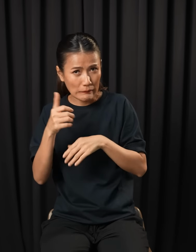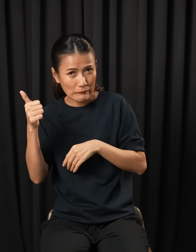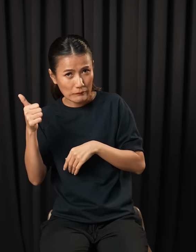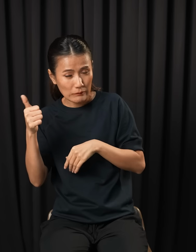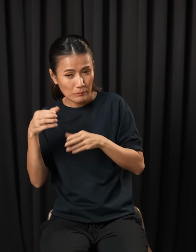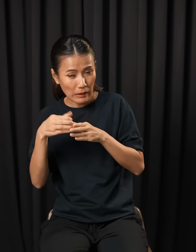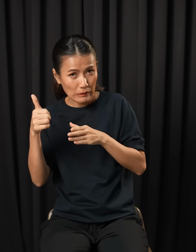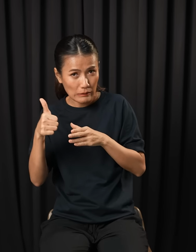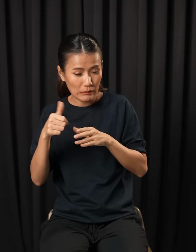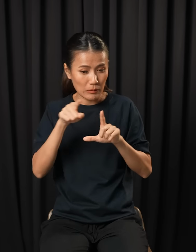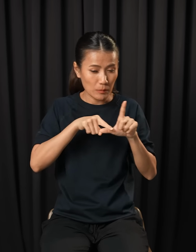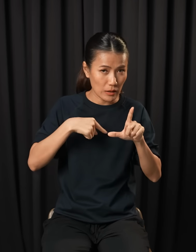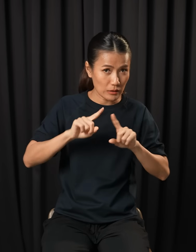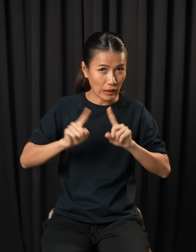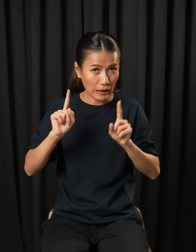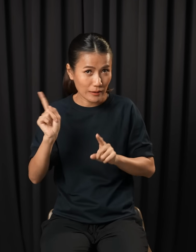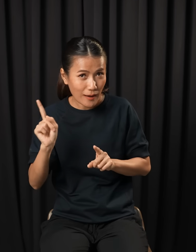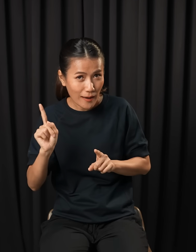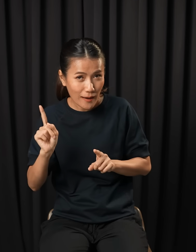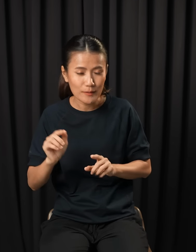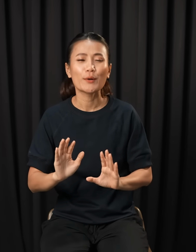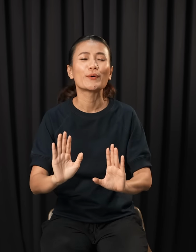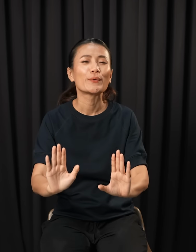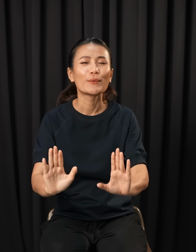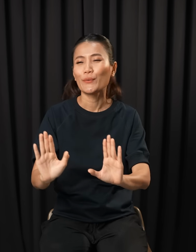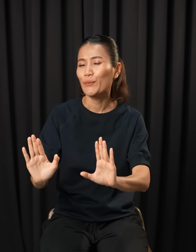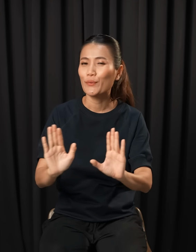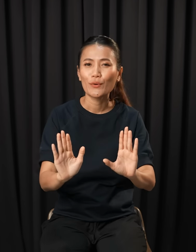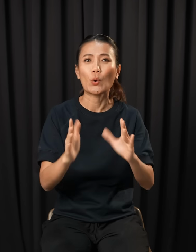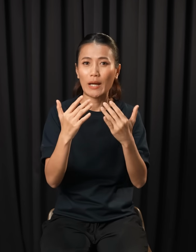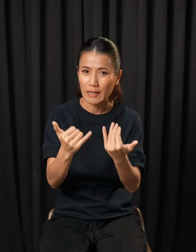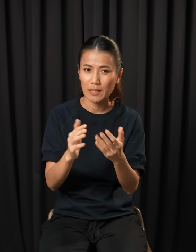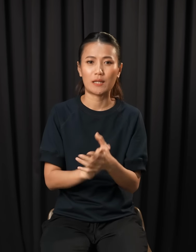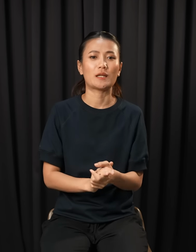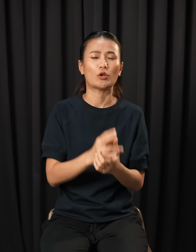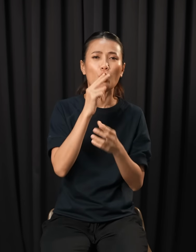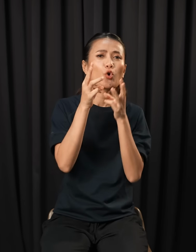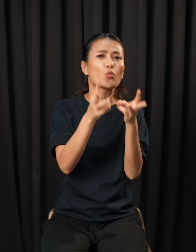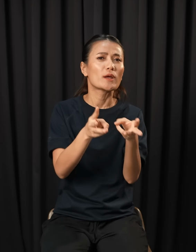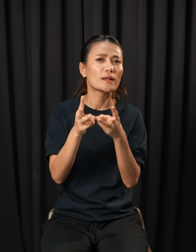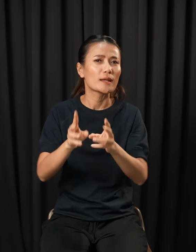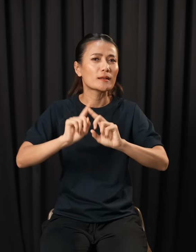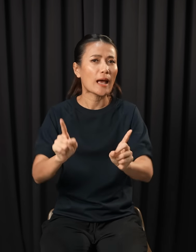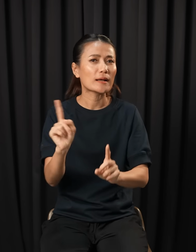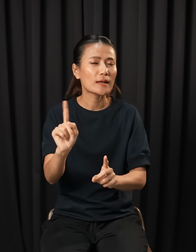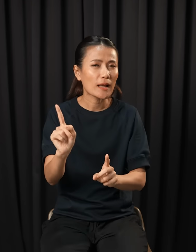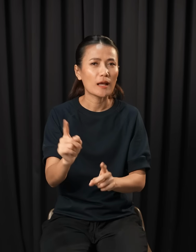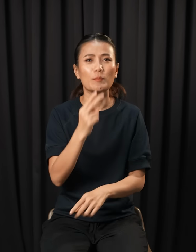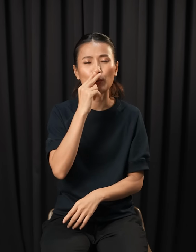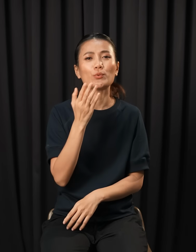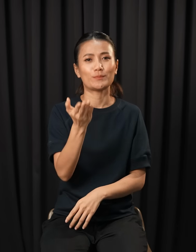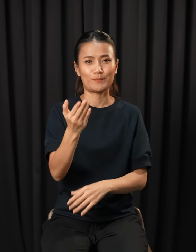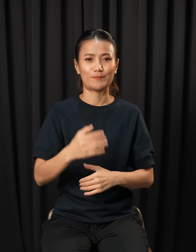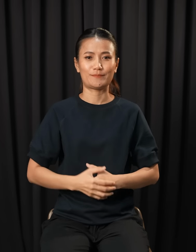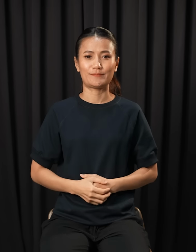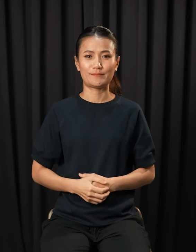มีเซลล์มีอะไรที่มันจะต่อเชื่อมมันจะแตกต่างจากไอ้บ้านเก่าบ้านใหญ่ยังไงไหม ความแตกต่างในที่นี้เนี่ยนะคะ เป็นยุท